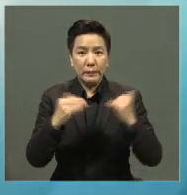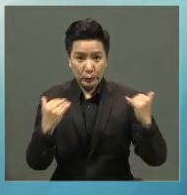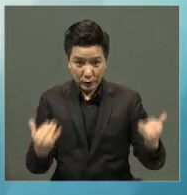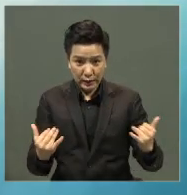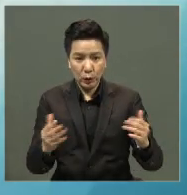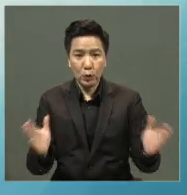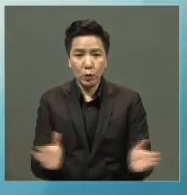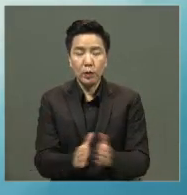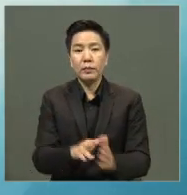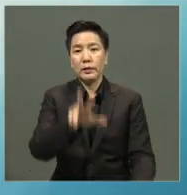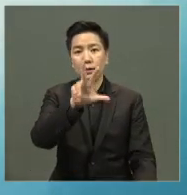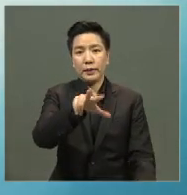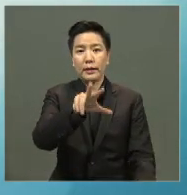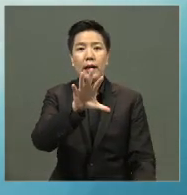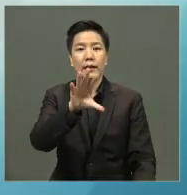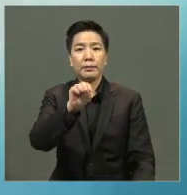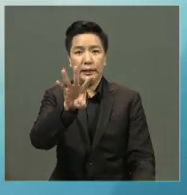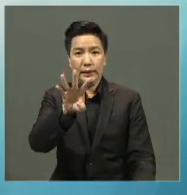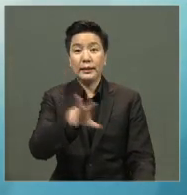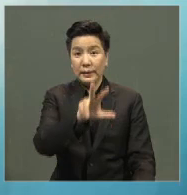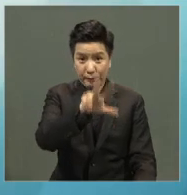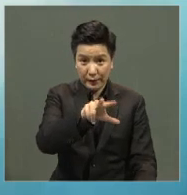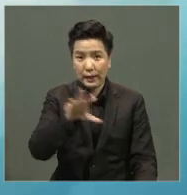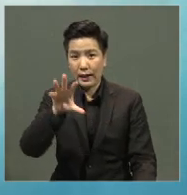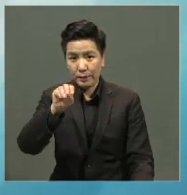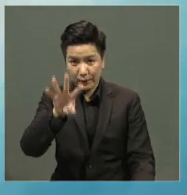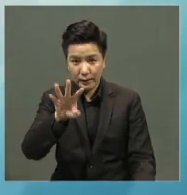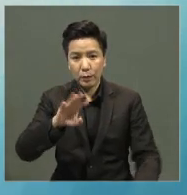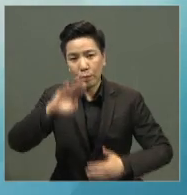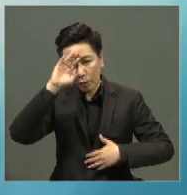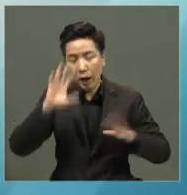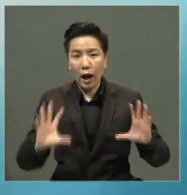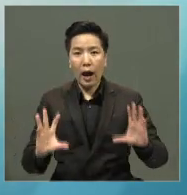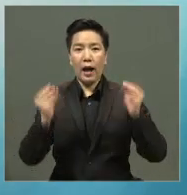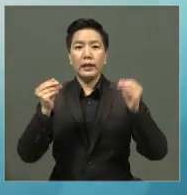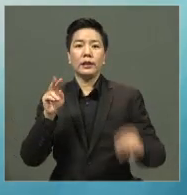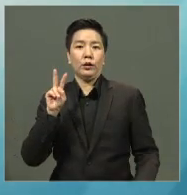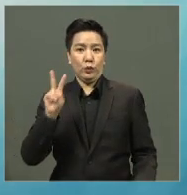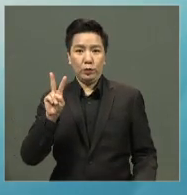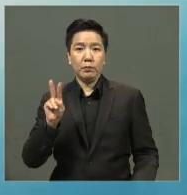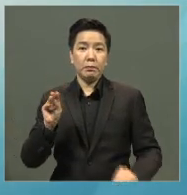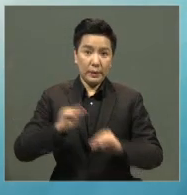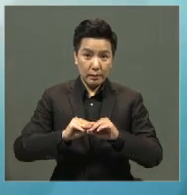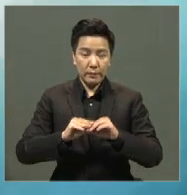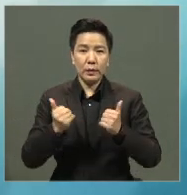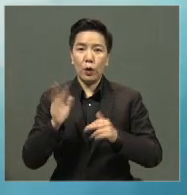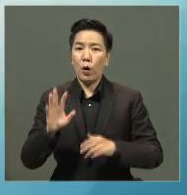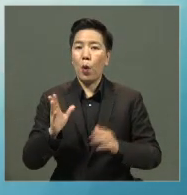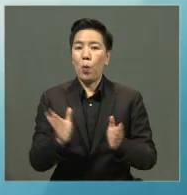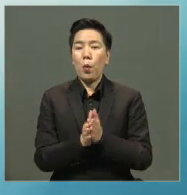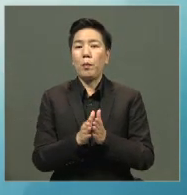รายนี้เท่ากับว่าภายในประเทศซึ่งไม่มีอะไรงานเข้ามานะครับแต่ว่ามีมาจากต่างประเทศขึ้นเป็นคนไทยที่กลับเข้ามานี่แหละครับทำให้ยอดผู้ป่วยยืนยันสะสมของวันนี้เป็น3,500 4รายหายแล้วเพิ่มขึ้น 2รายเป็น